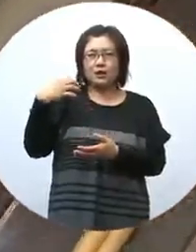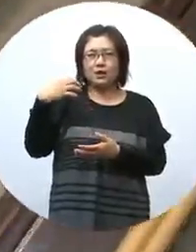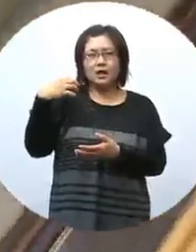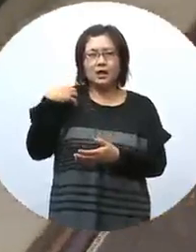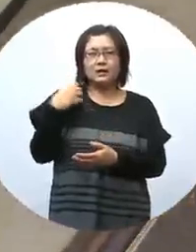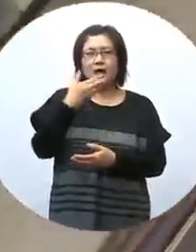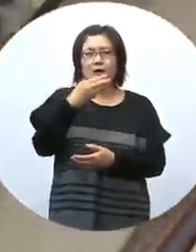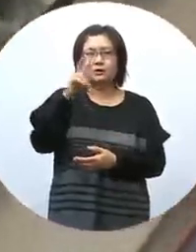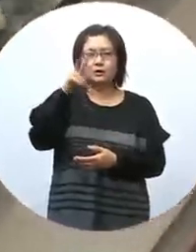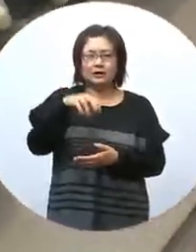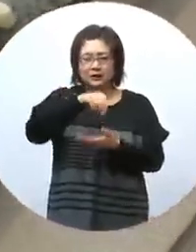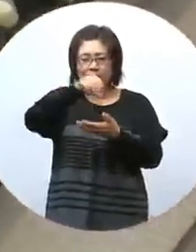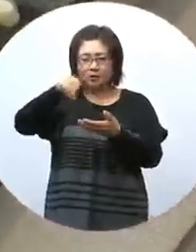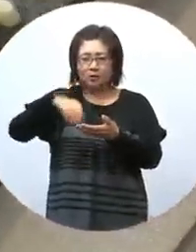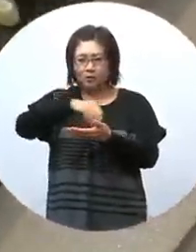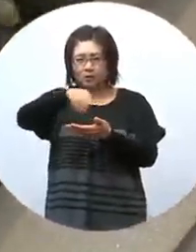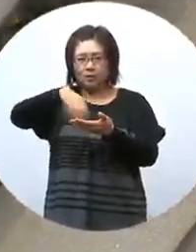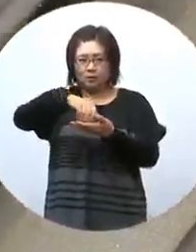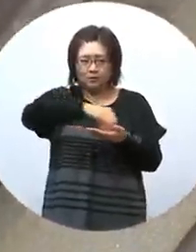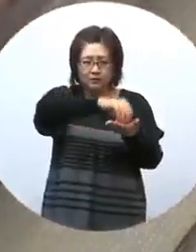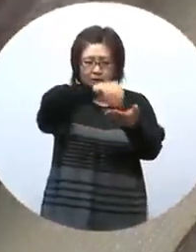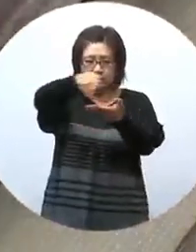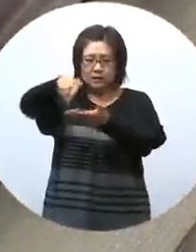ていきます。 はい、いい音ですね。